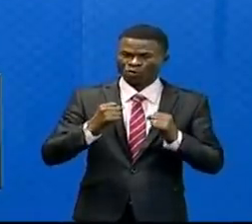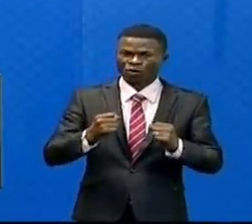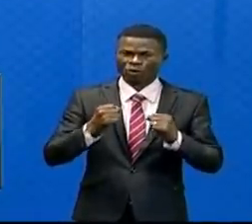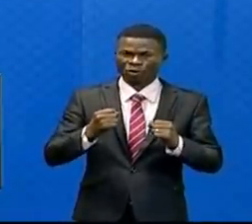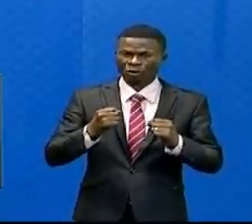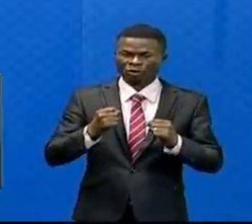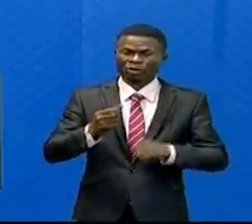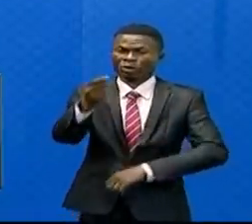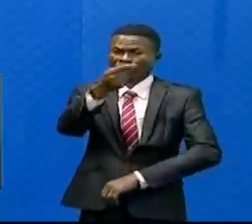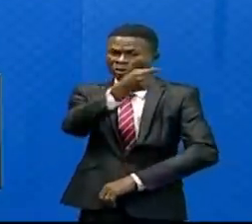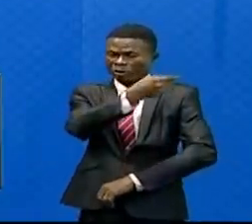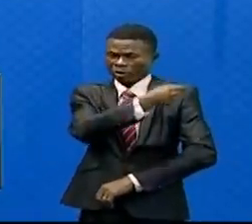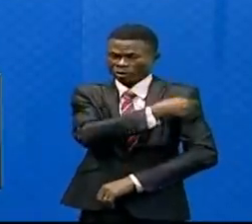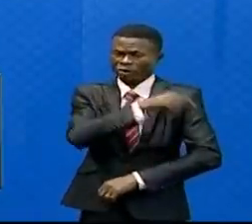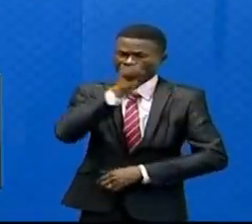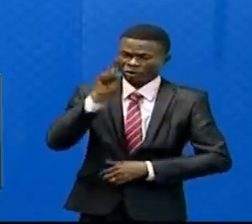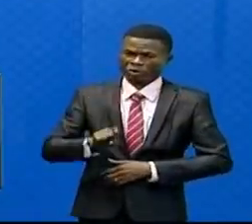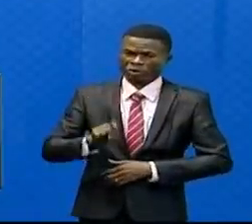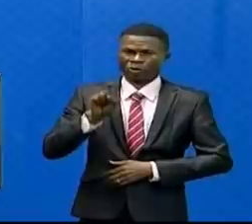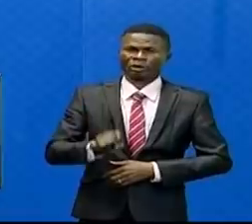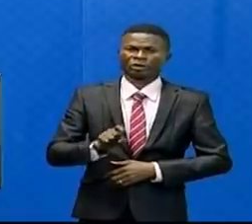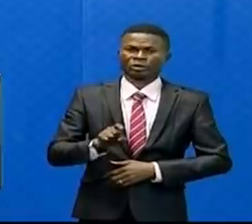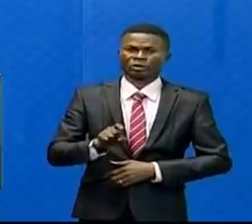la vaccination recommandée.